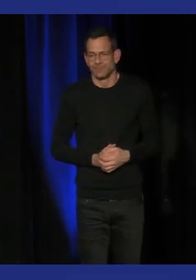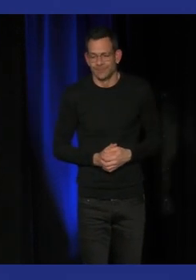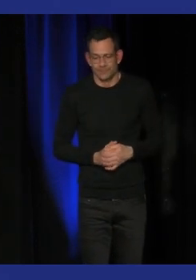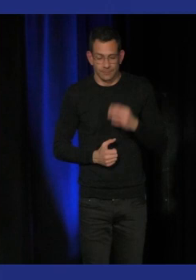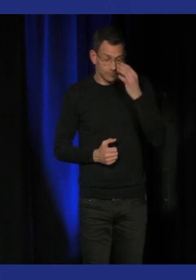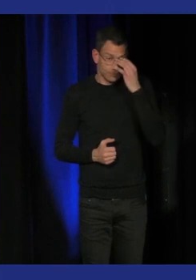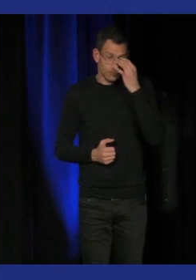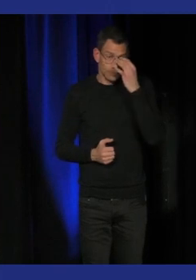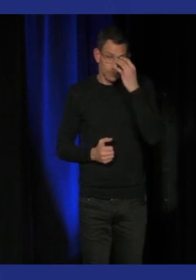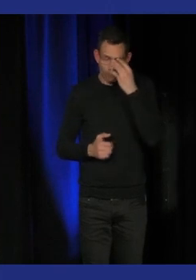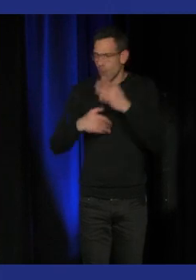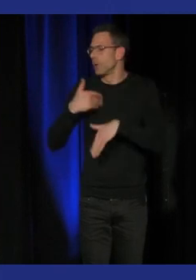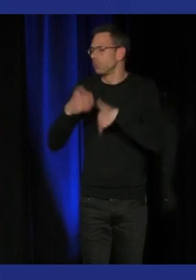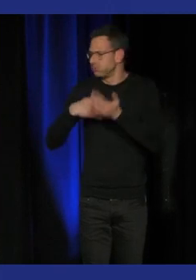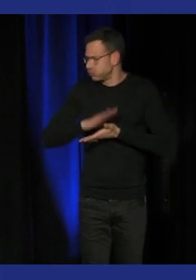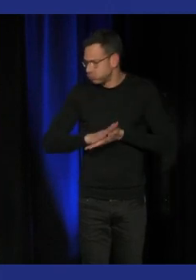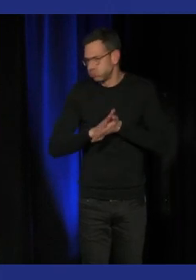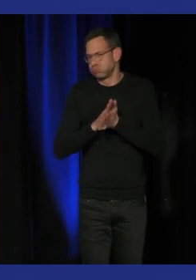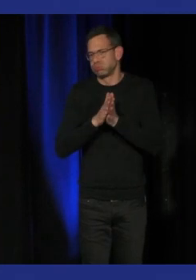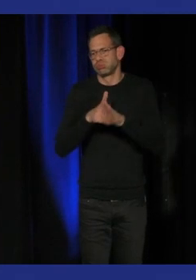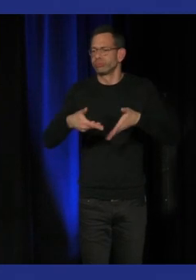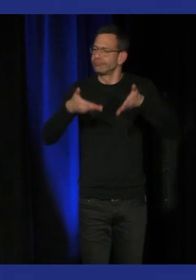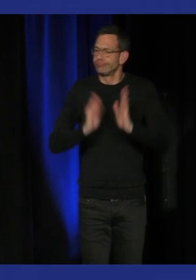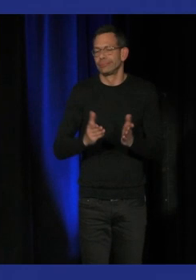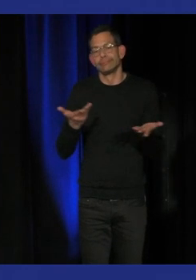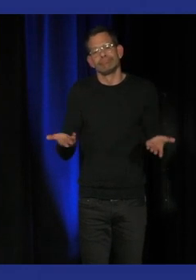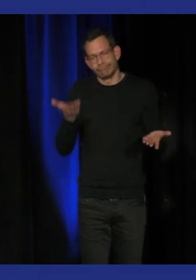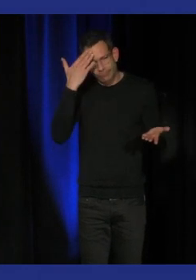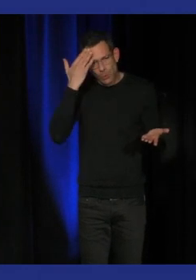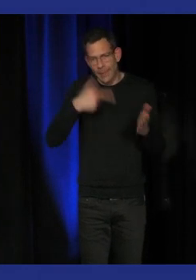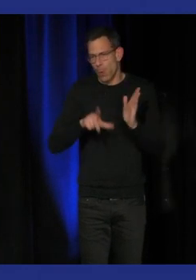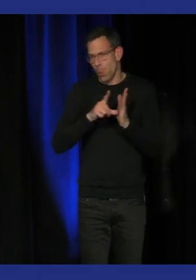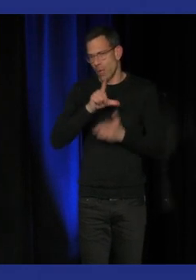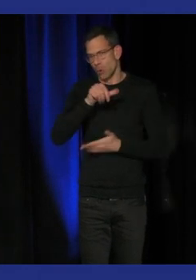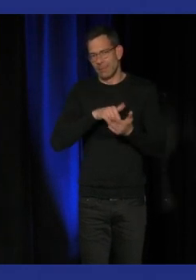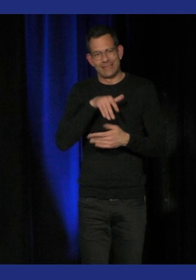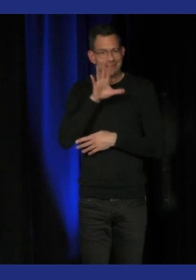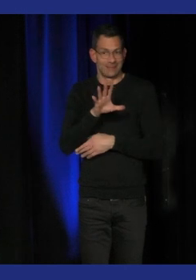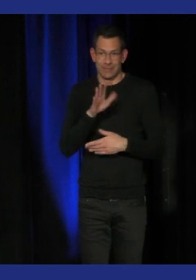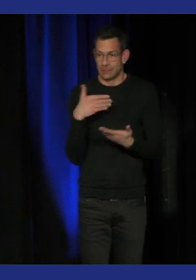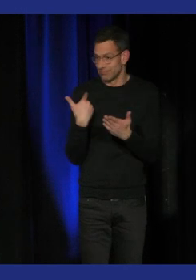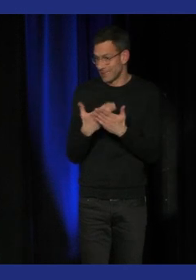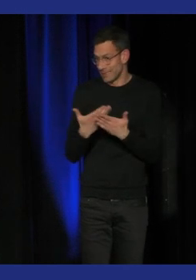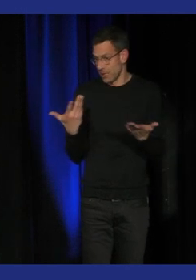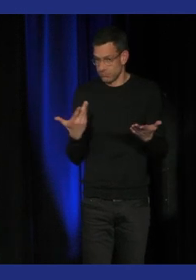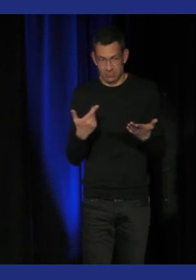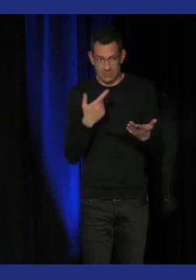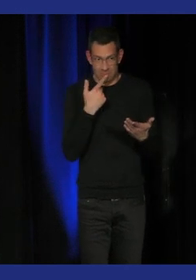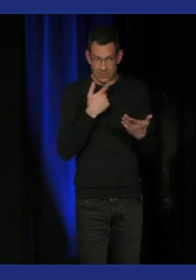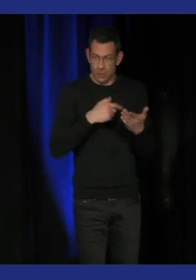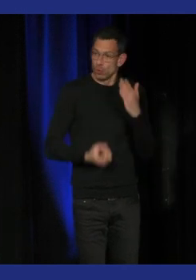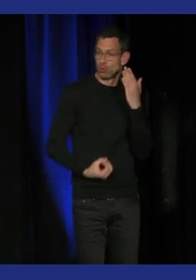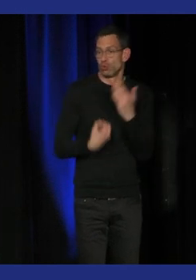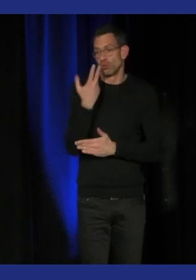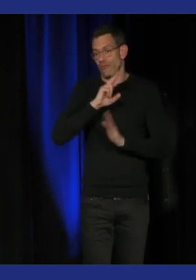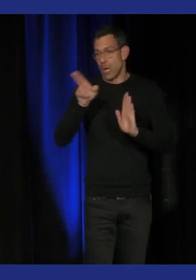Ça va être institutionnalisé. Vous connaissez tous maintenant la loi de 2005. La loi de 2005, c'est le moment où cette norme sociale, cette